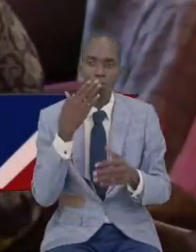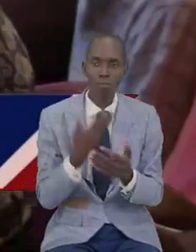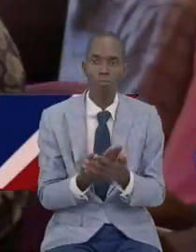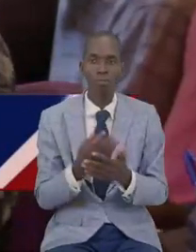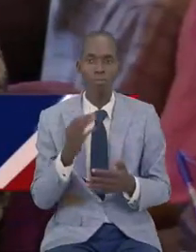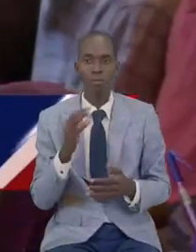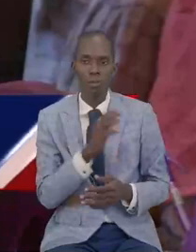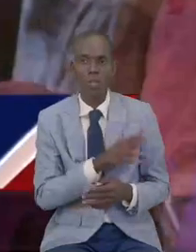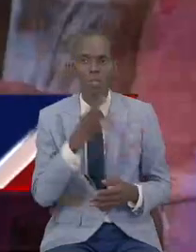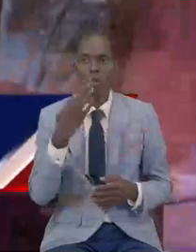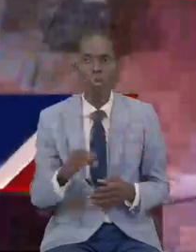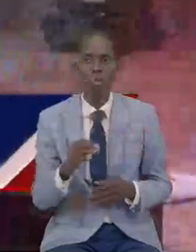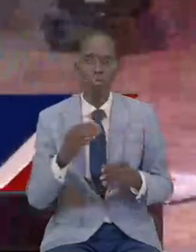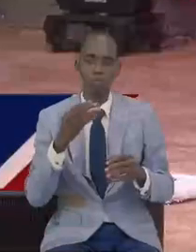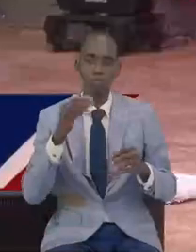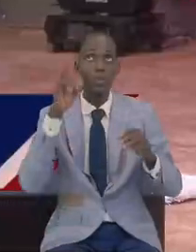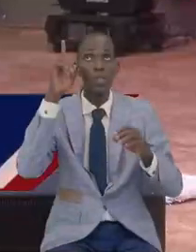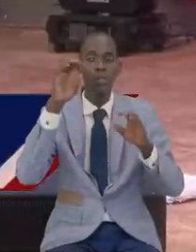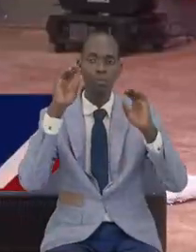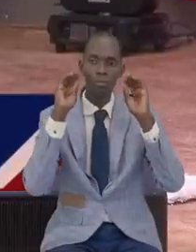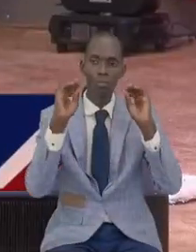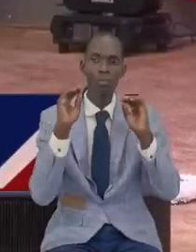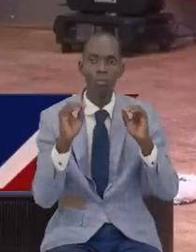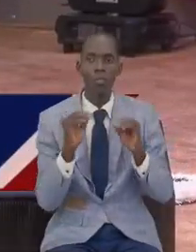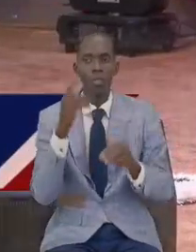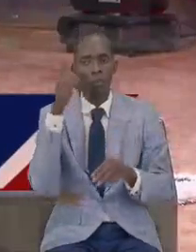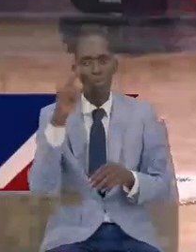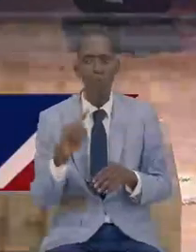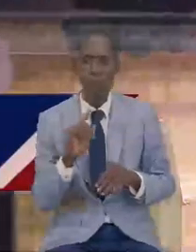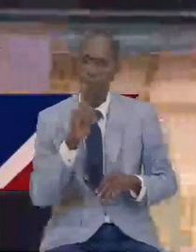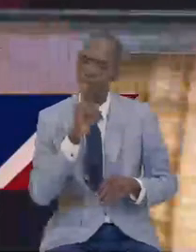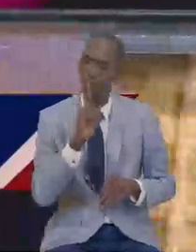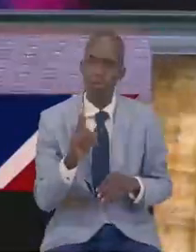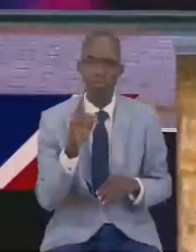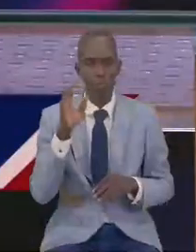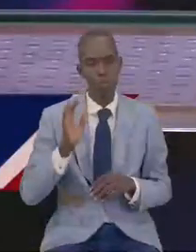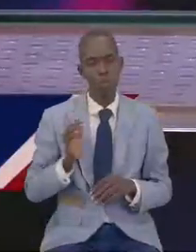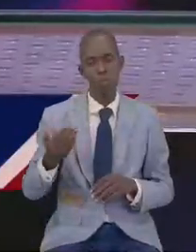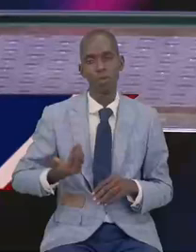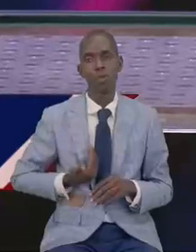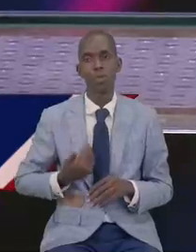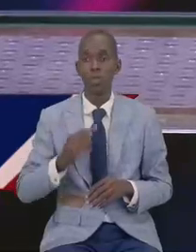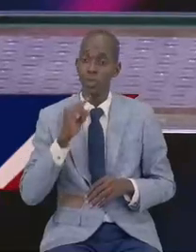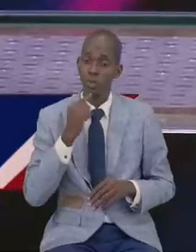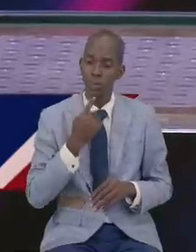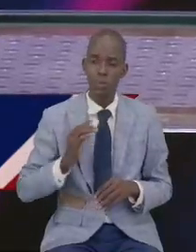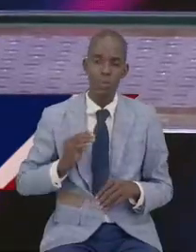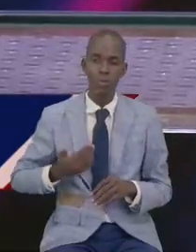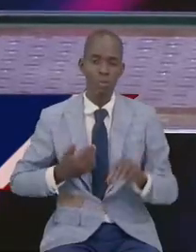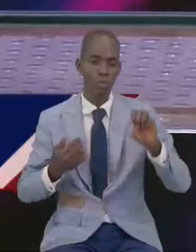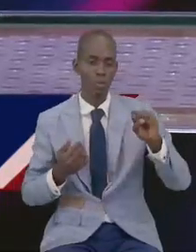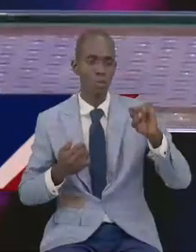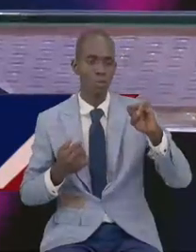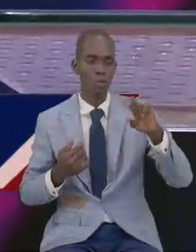âmes sincères. Pour les âmes sincères. Les âmes sincères sont des âmes sauvées. Les âmes sincères sont ceux